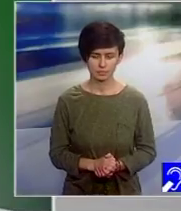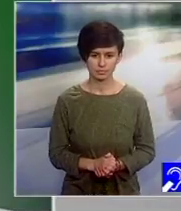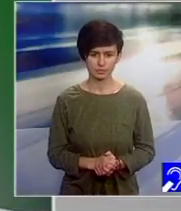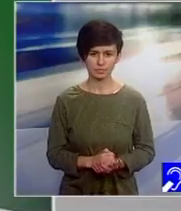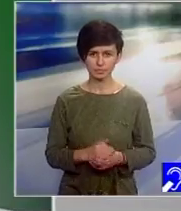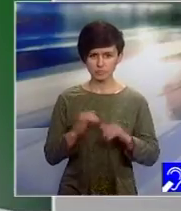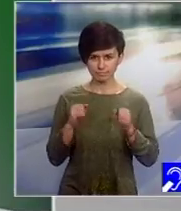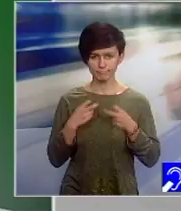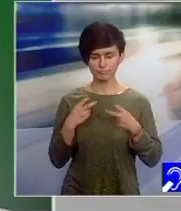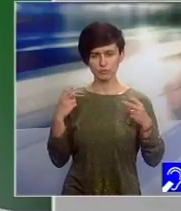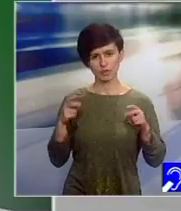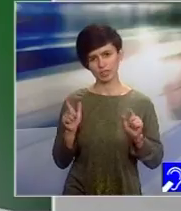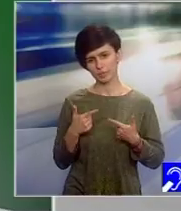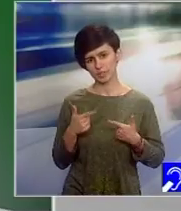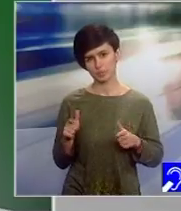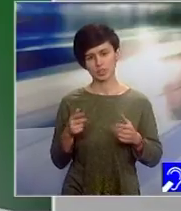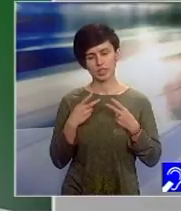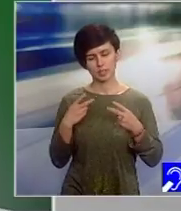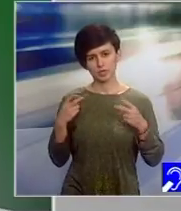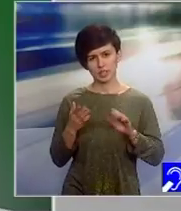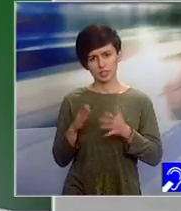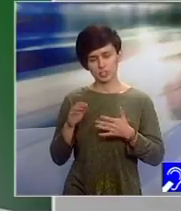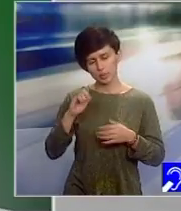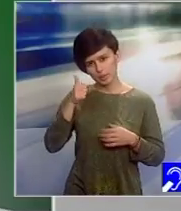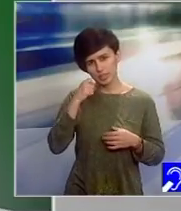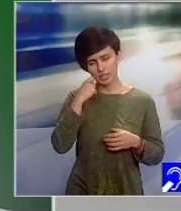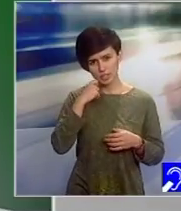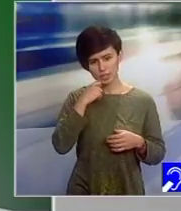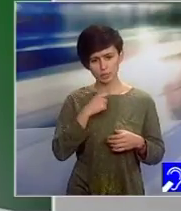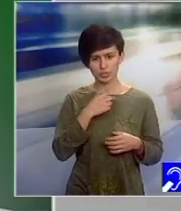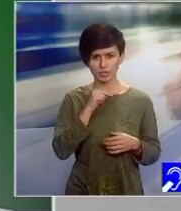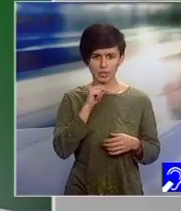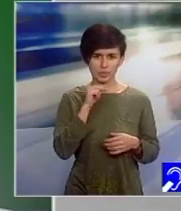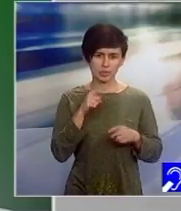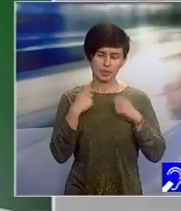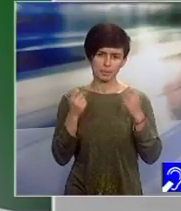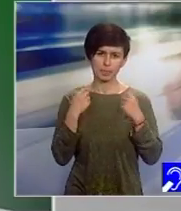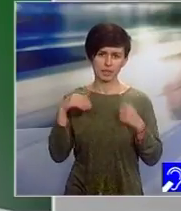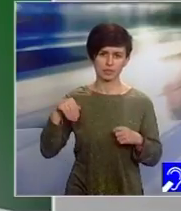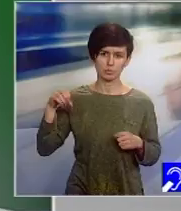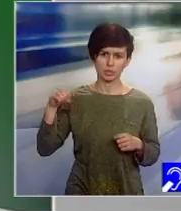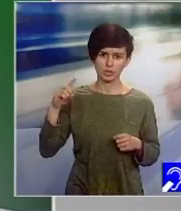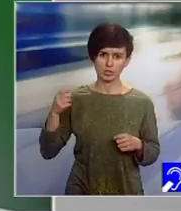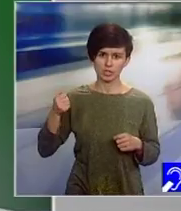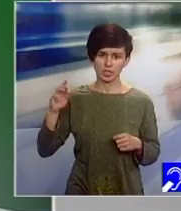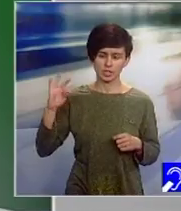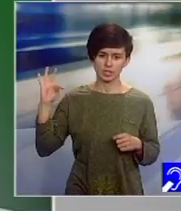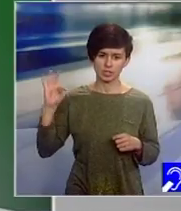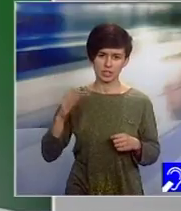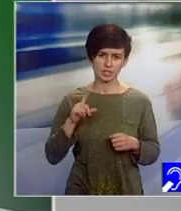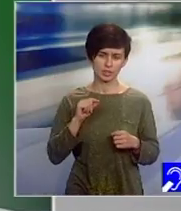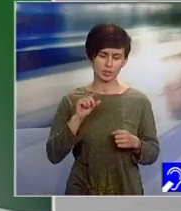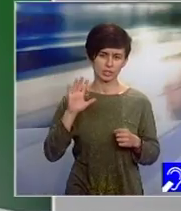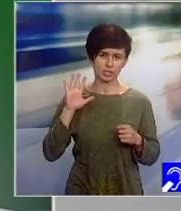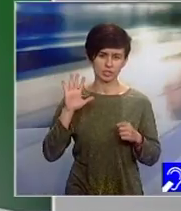Un eveniment muzical important începe mâine la Cluj-Napoca. Este vorba despre Festivalul Mozart, eveniment aflat la 27-a ediție.